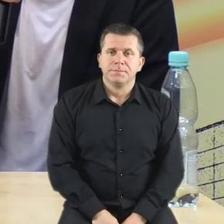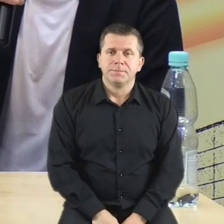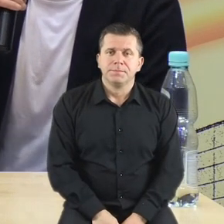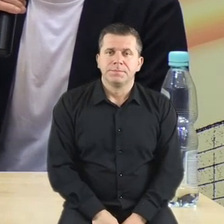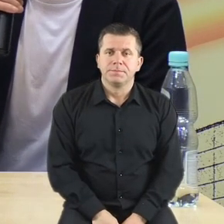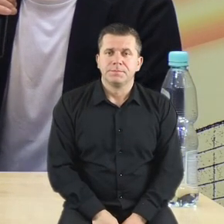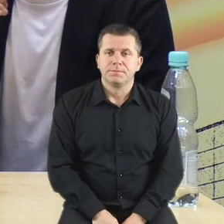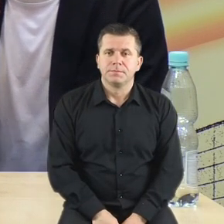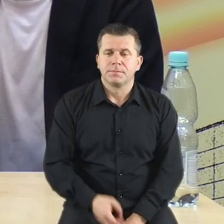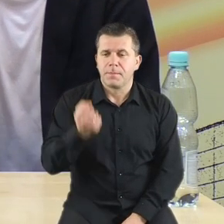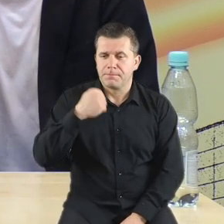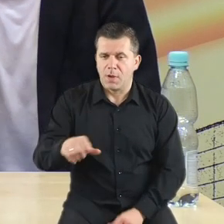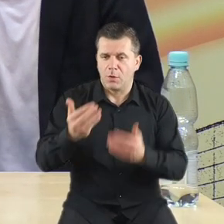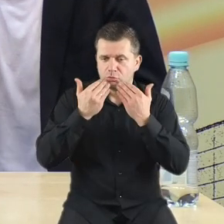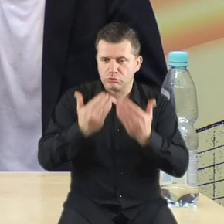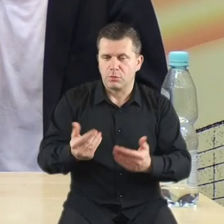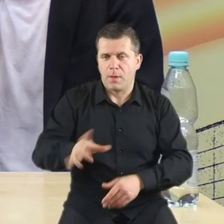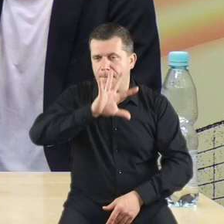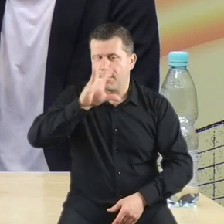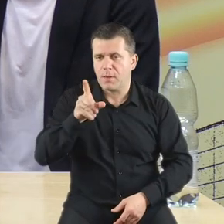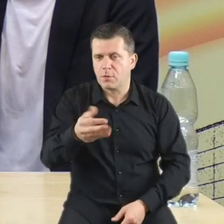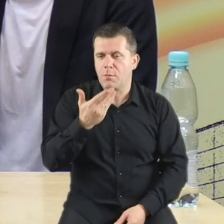Bardzo panu dziękuję, że tak pięknie pan mówił o Stramerze.